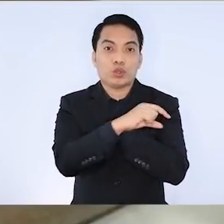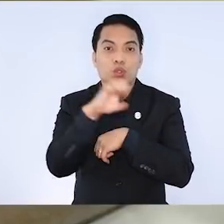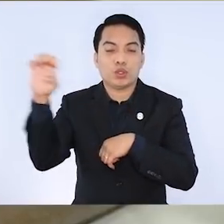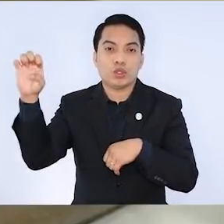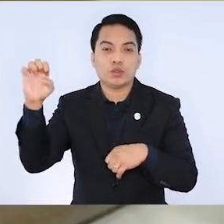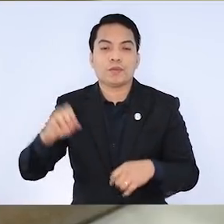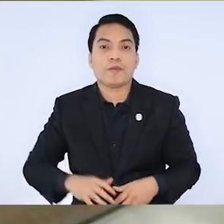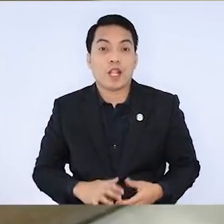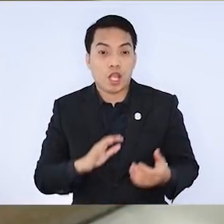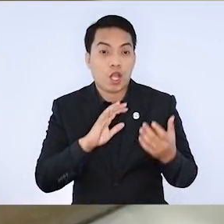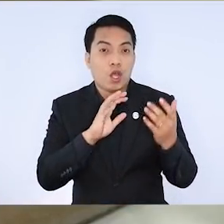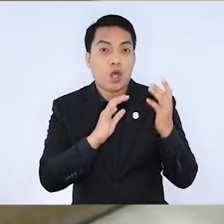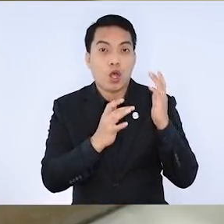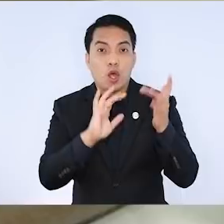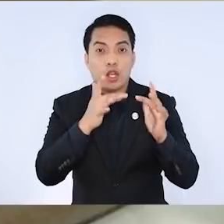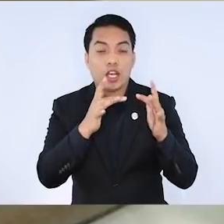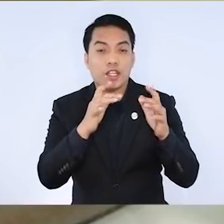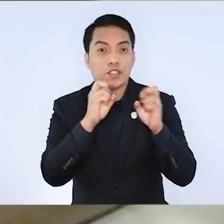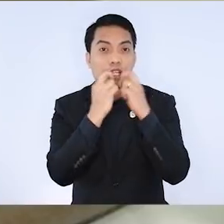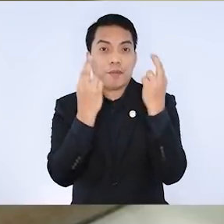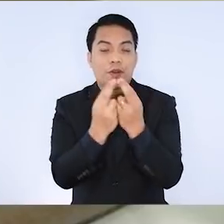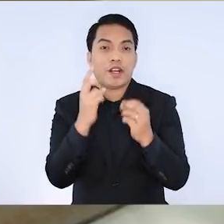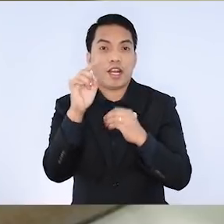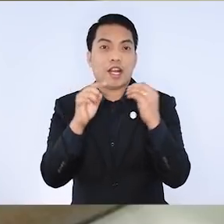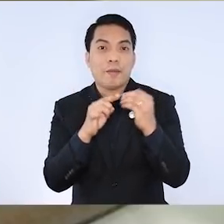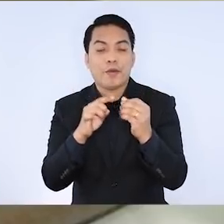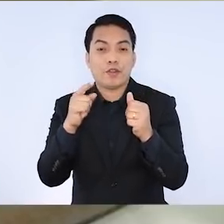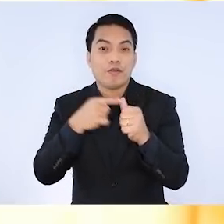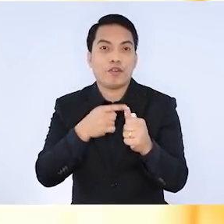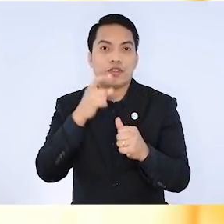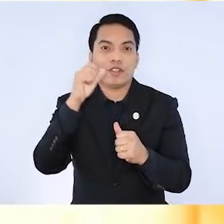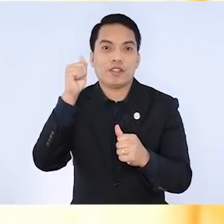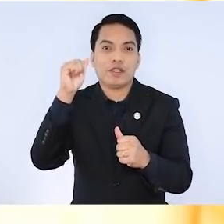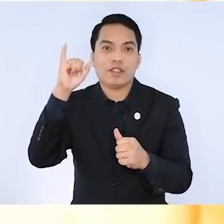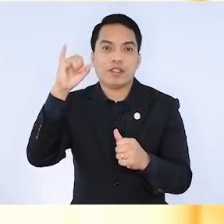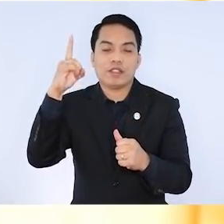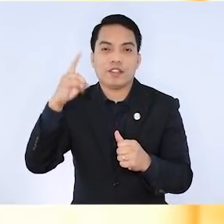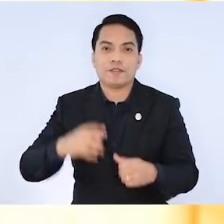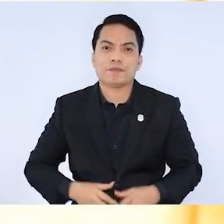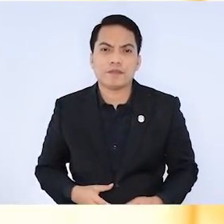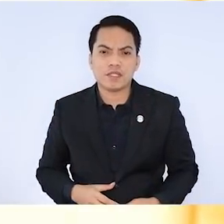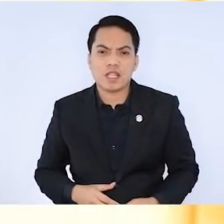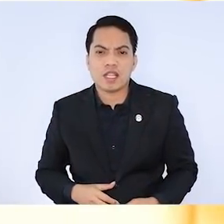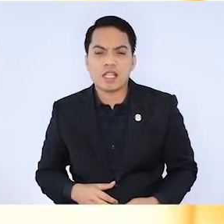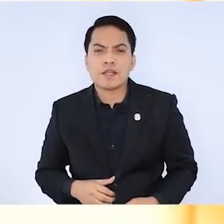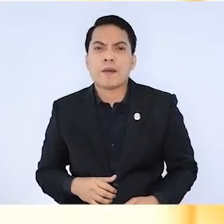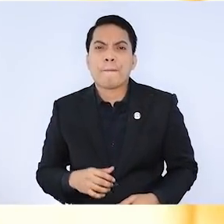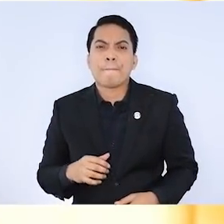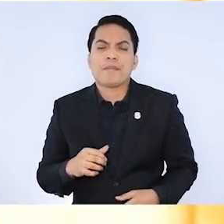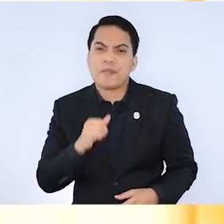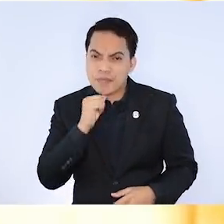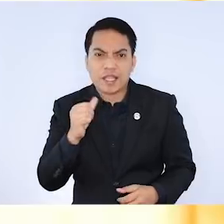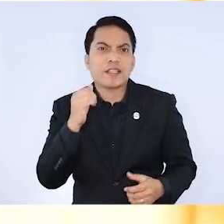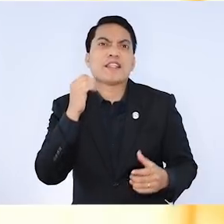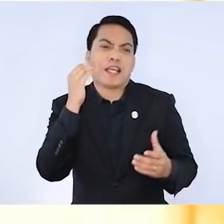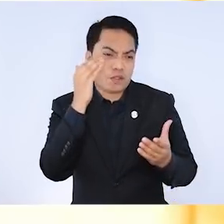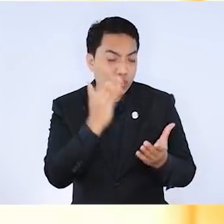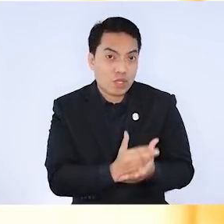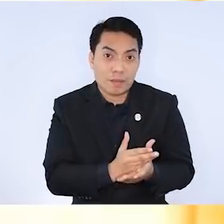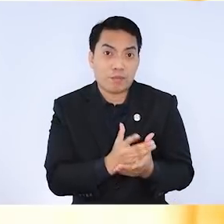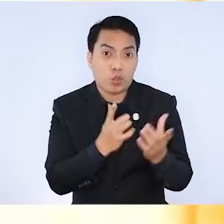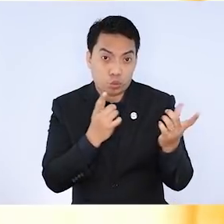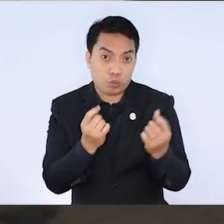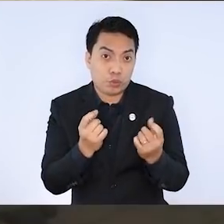isang online seminar ukol sa first aid. Hindi po kasi dapat tumigil ang aming kapisanan sa ganitong